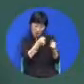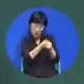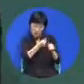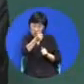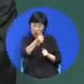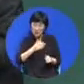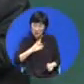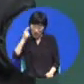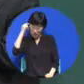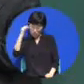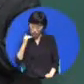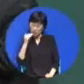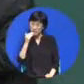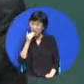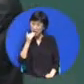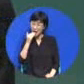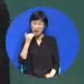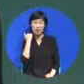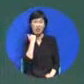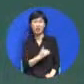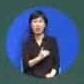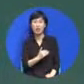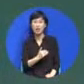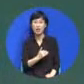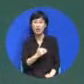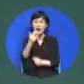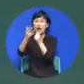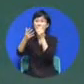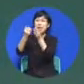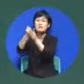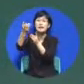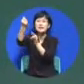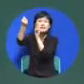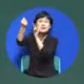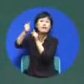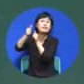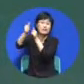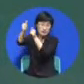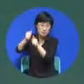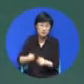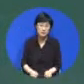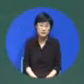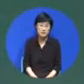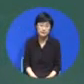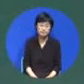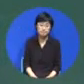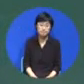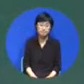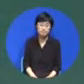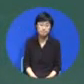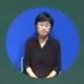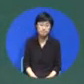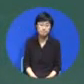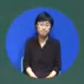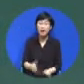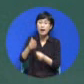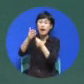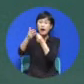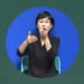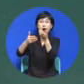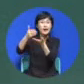하나님의 수준으로. We cannot fight with the darkness according to our standard. It must be with God's standard.